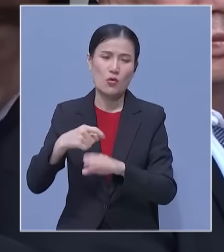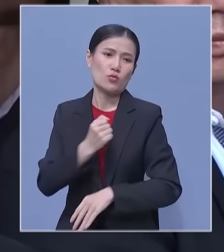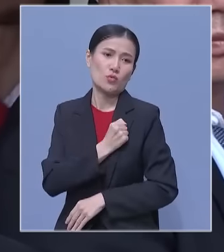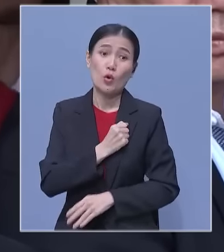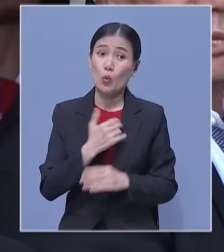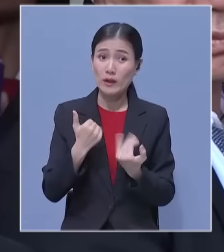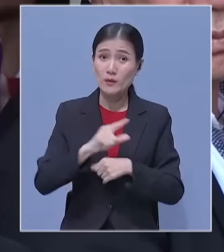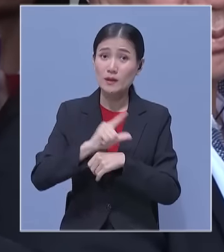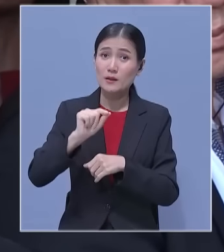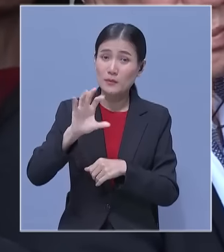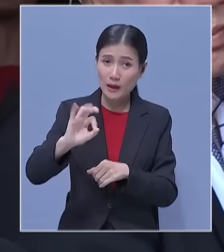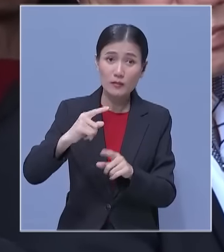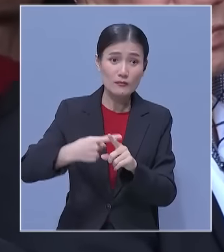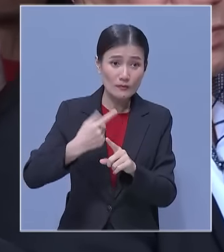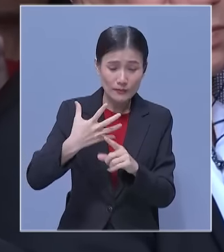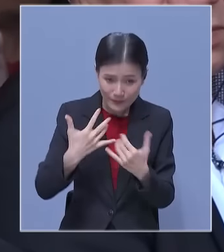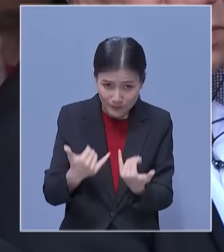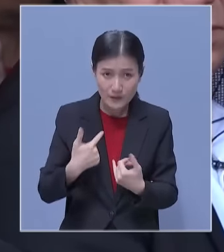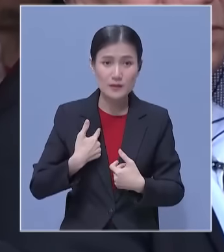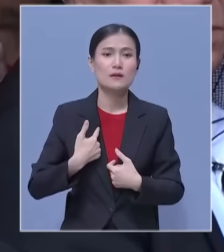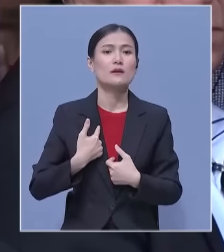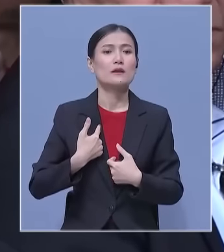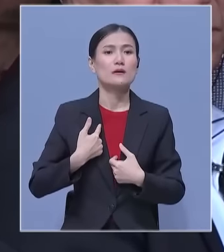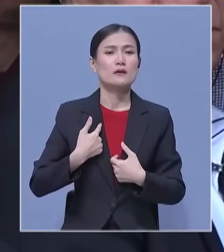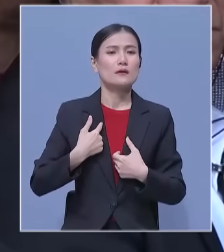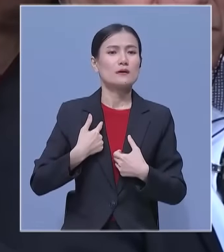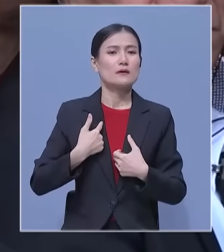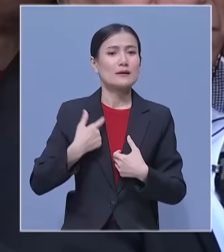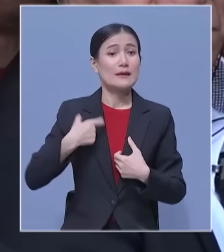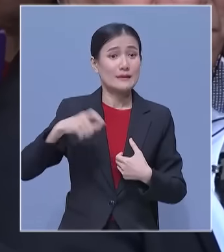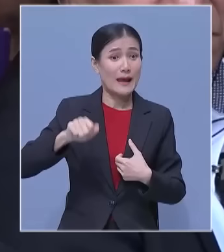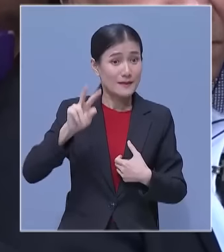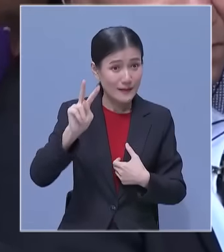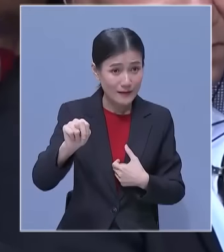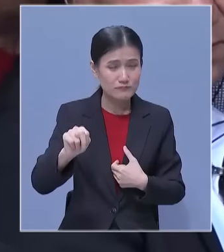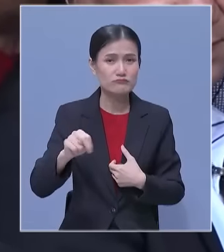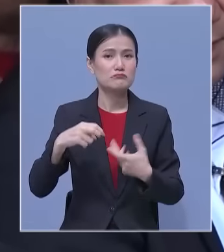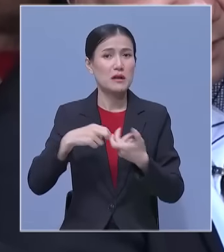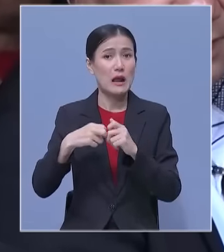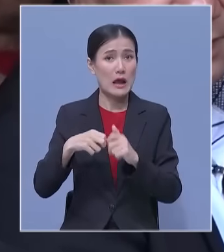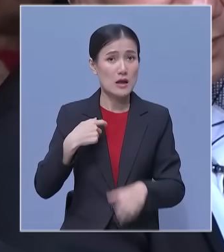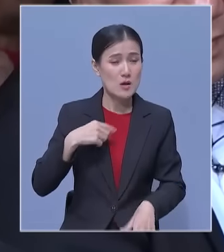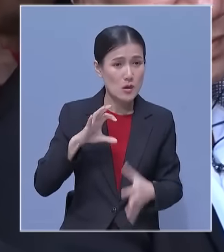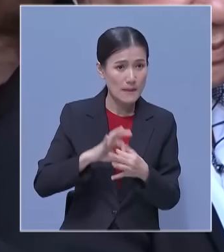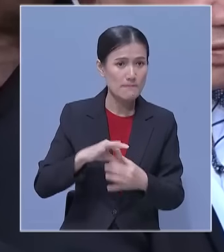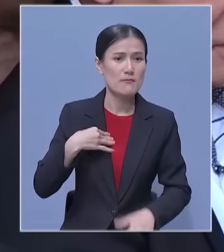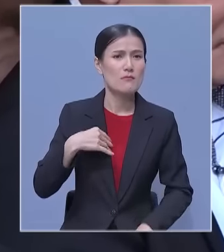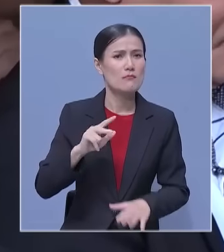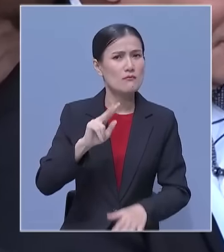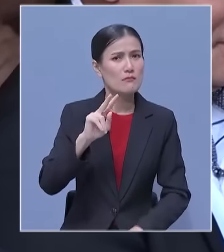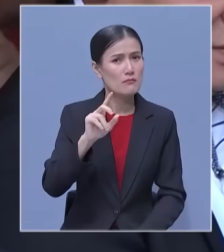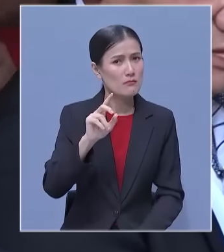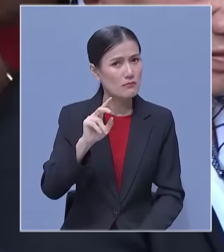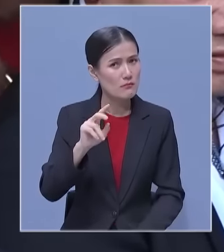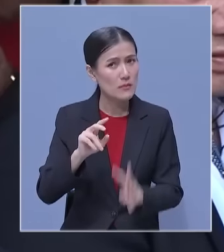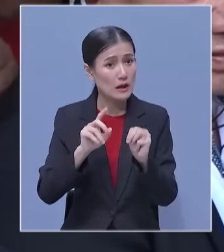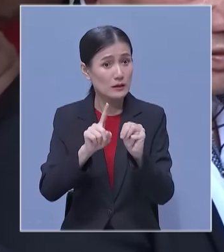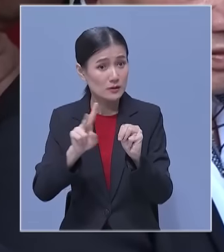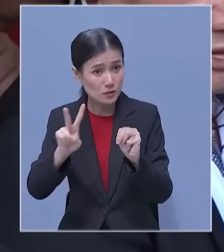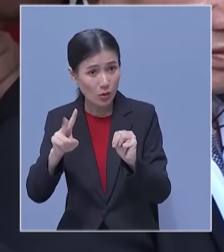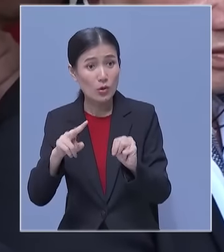การนัดฟังคำสั่งคดี112ของคุณทักษิณนะคุณทักษิณจะไปเองหรือเปล่านะคะเรื่องนี้คุณทักษิณก็บอกว่าก็เดี๋ยวดูนะถ้